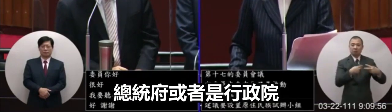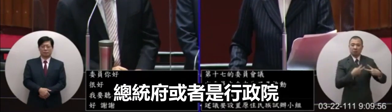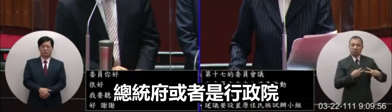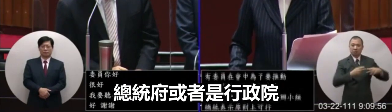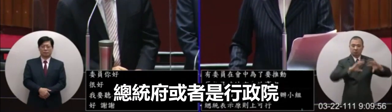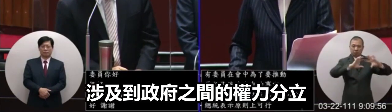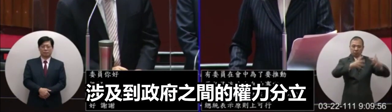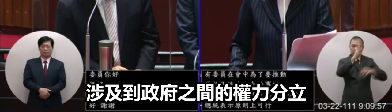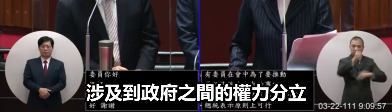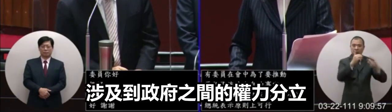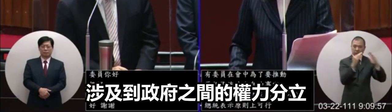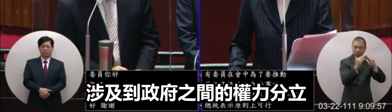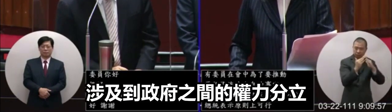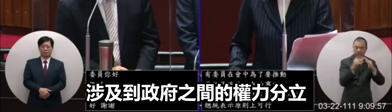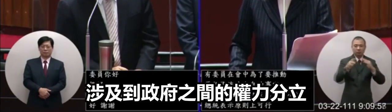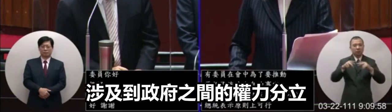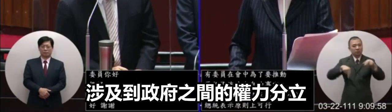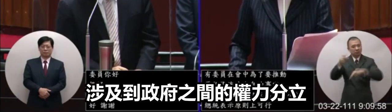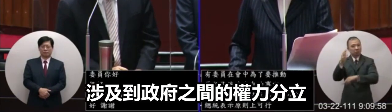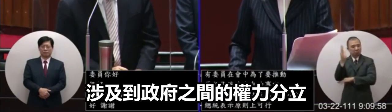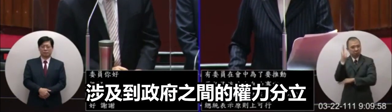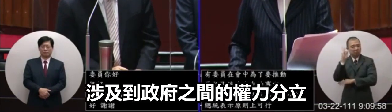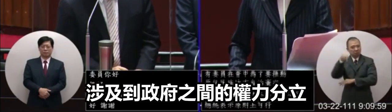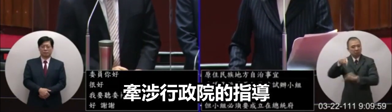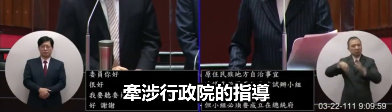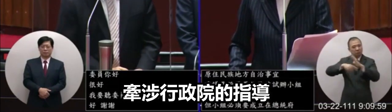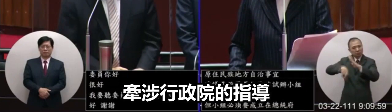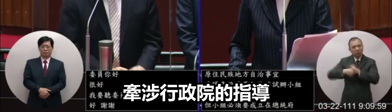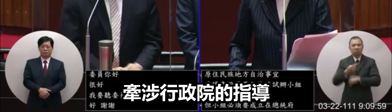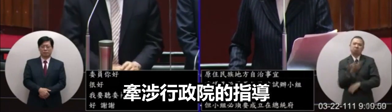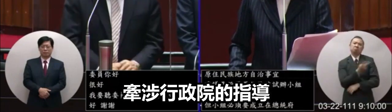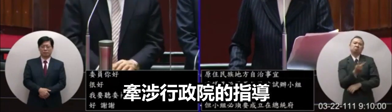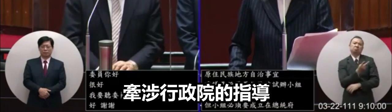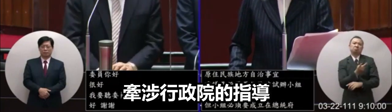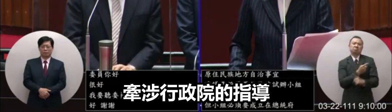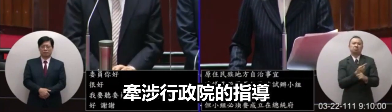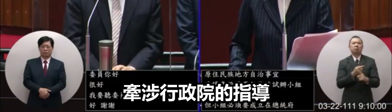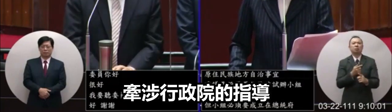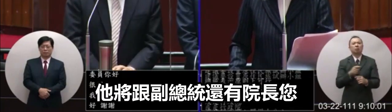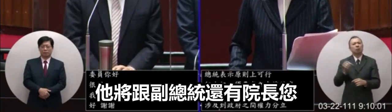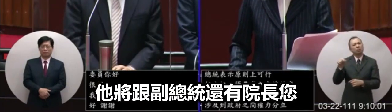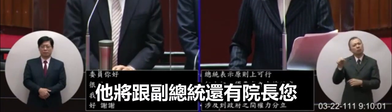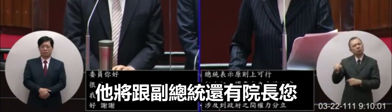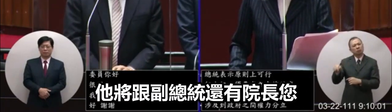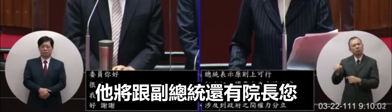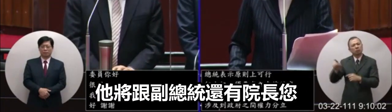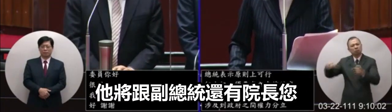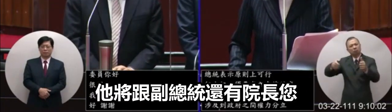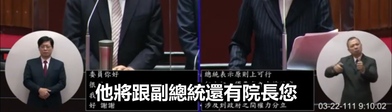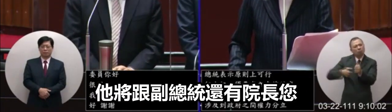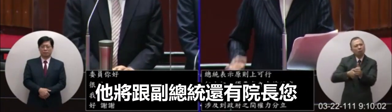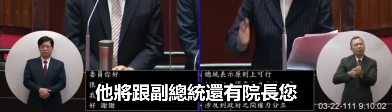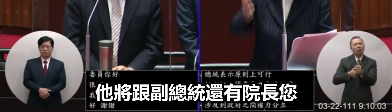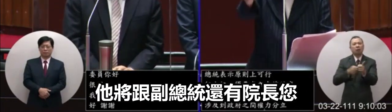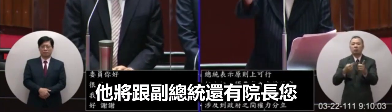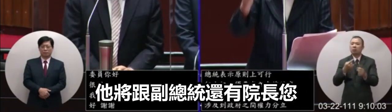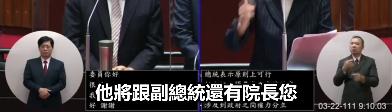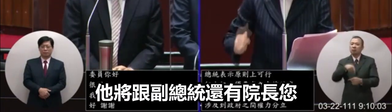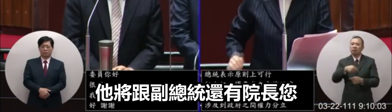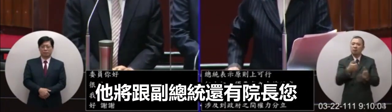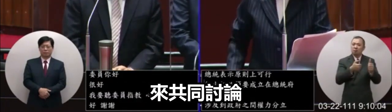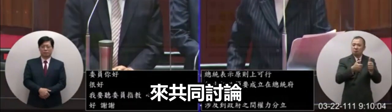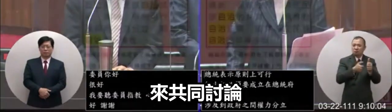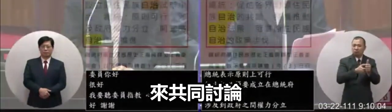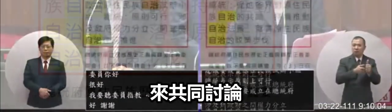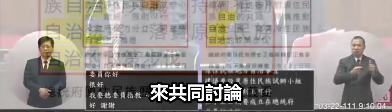政院，涉及到政府之间的权力分立，牵涉行政院的指导，他将跟副总统还有院